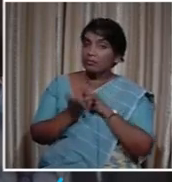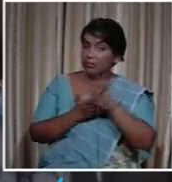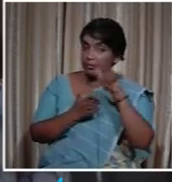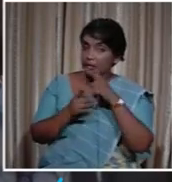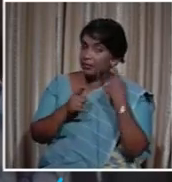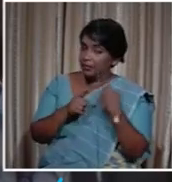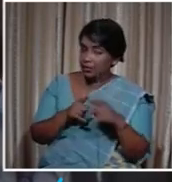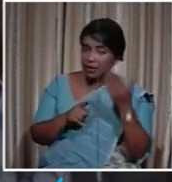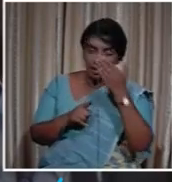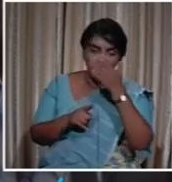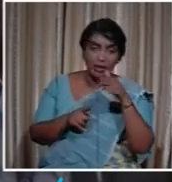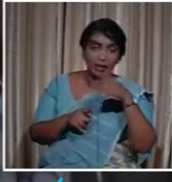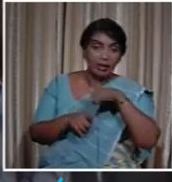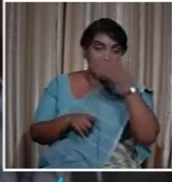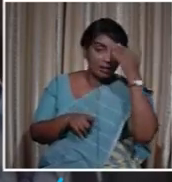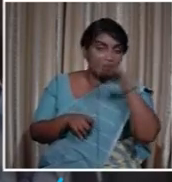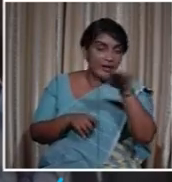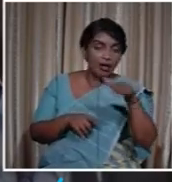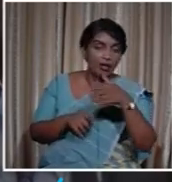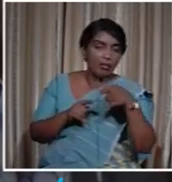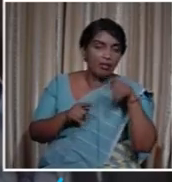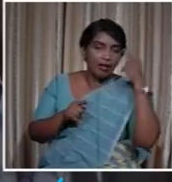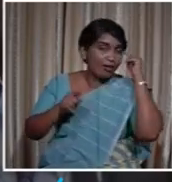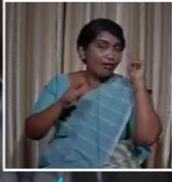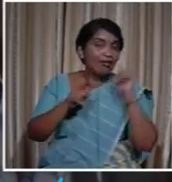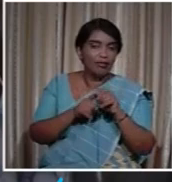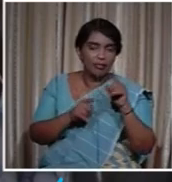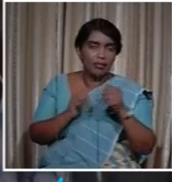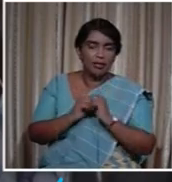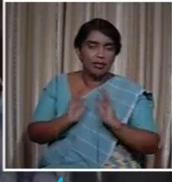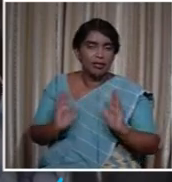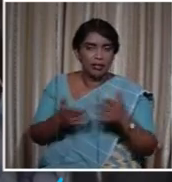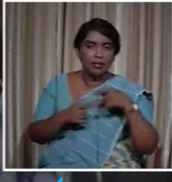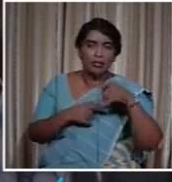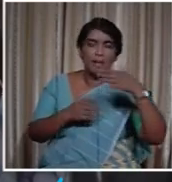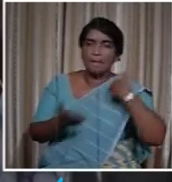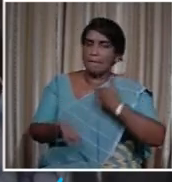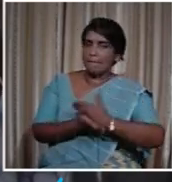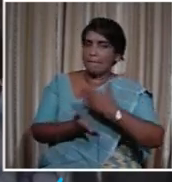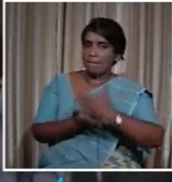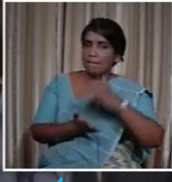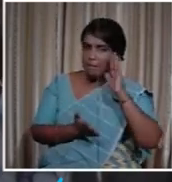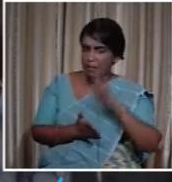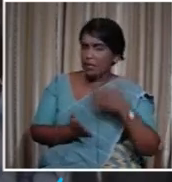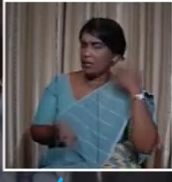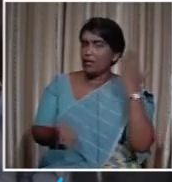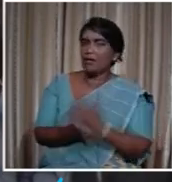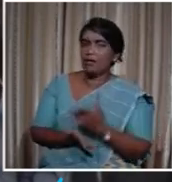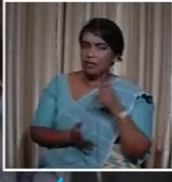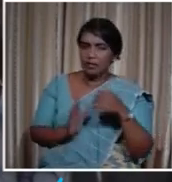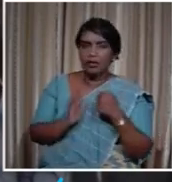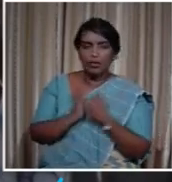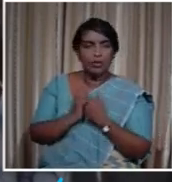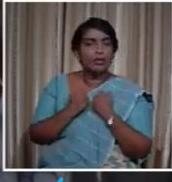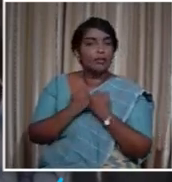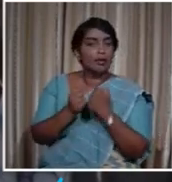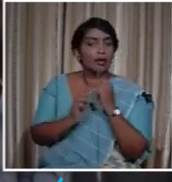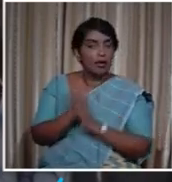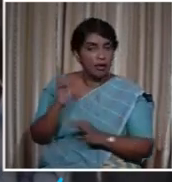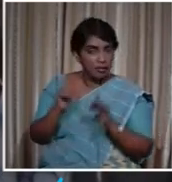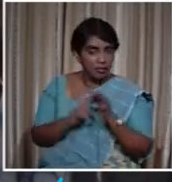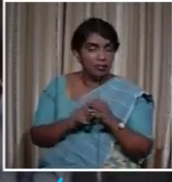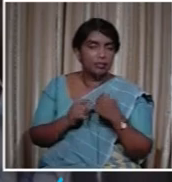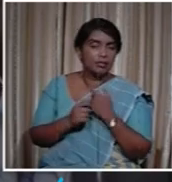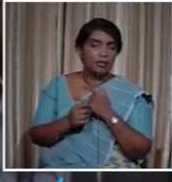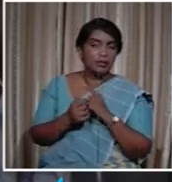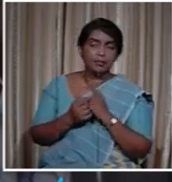பிரதேசத்திலே அமைந்திருக்கின்ற காரணத்தால் அதனை இயங்க விடாமல் தடுத்து வைத்திருப்பது கௌரவ போக்குவரத்து அமைச்சரிலிருந்து விமானத்துறை அமைச்சர் வரை